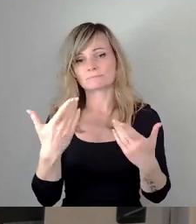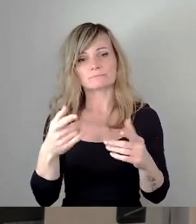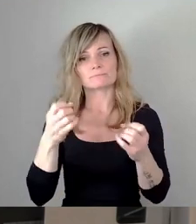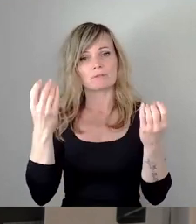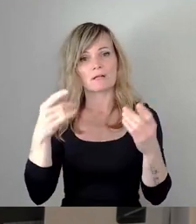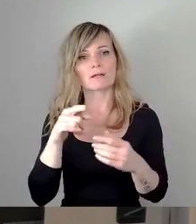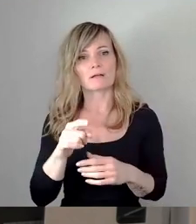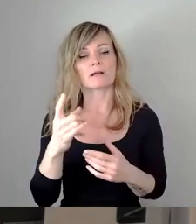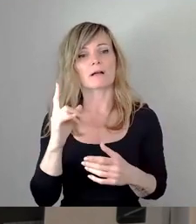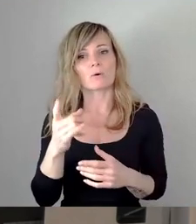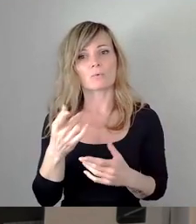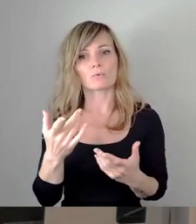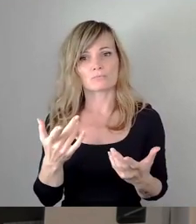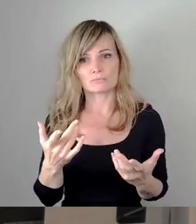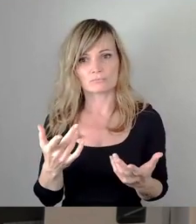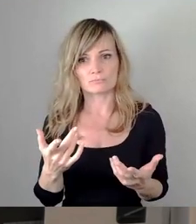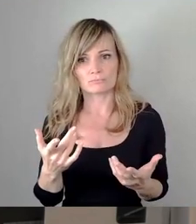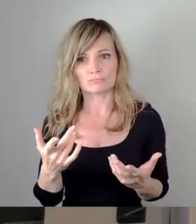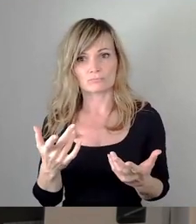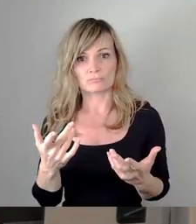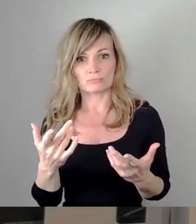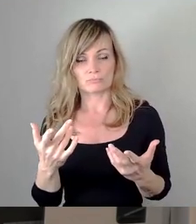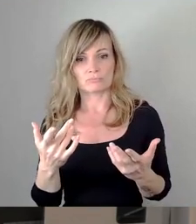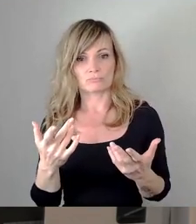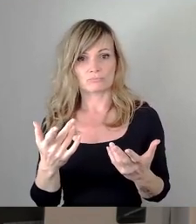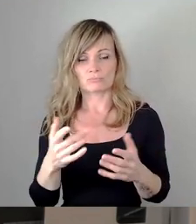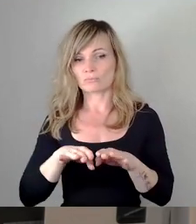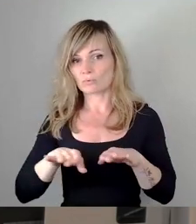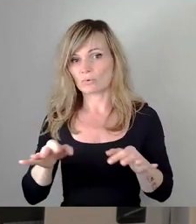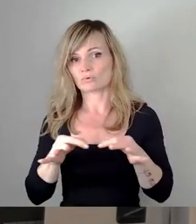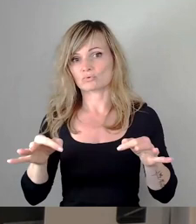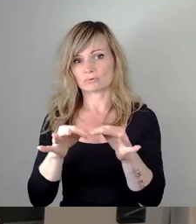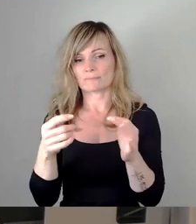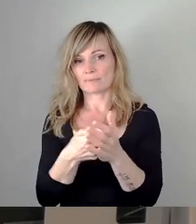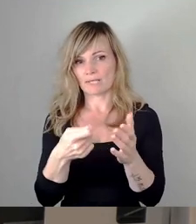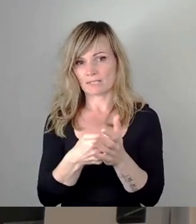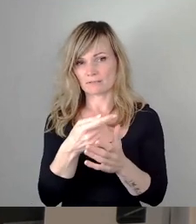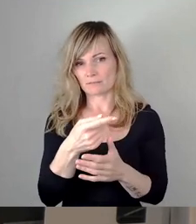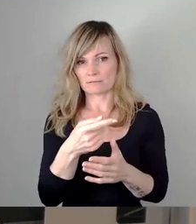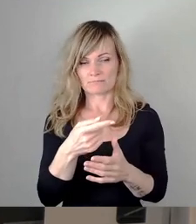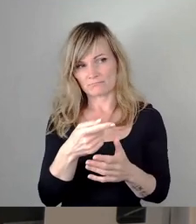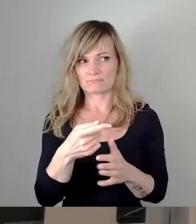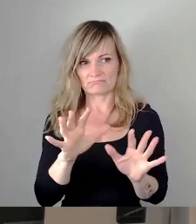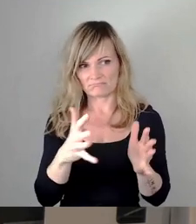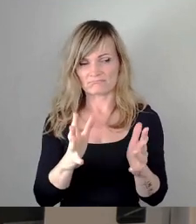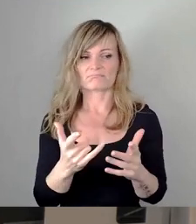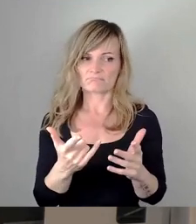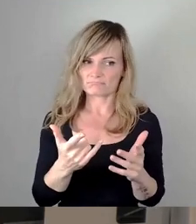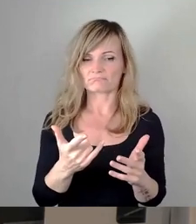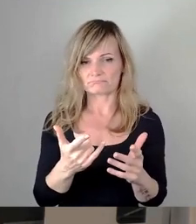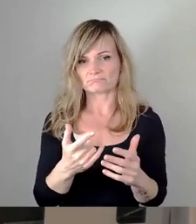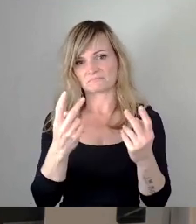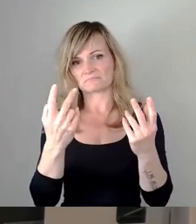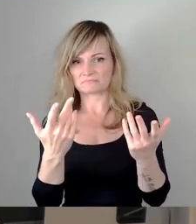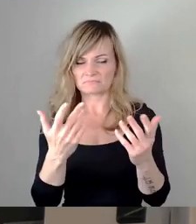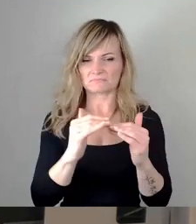auch sicherlich dann der Grundstückspreis jetzt nicht so ganz trivial ist dann, dass aber letzten Endes dann auch insbesondere dann